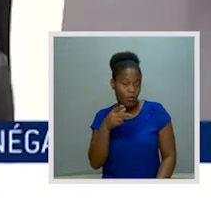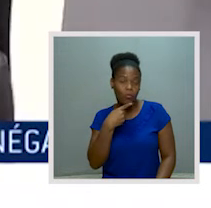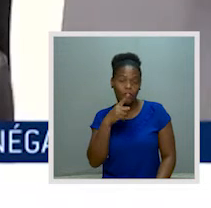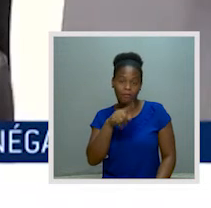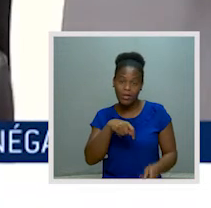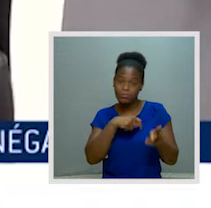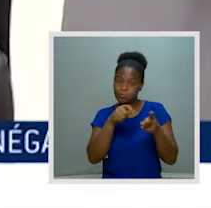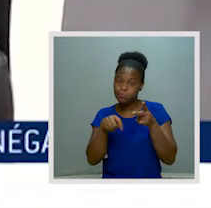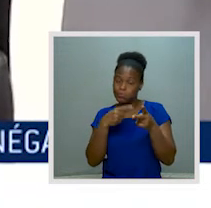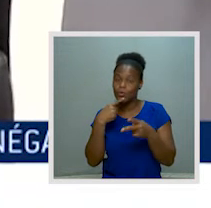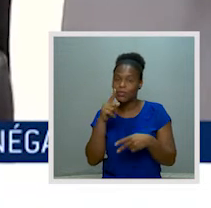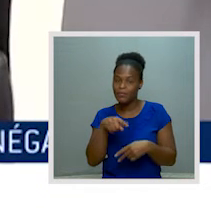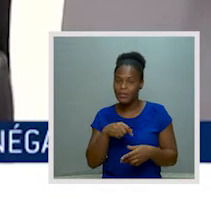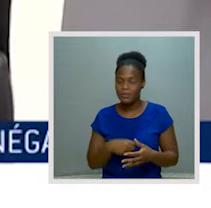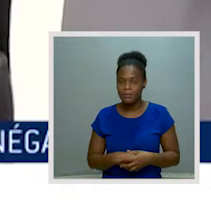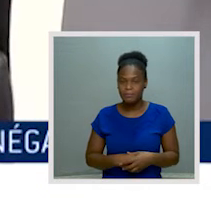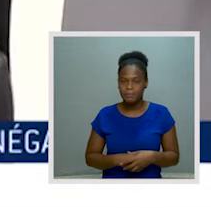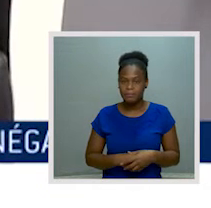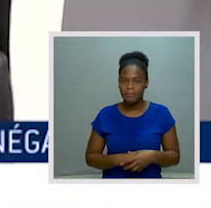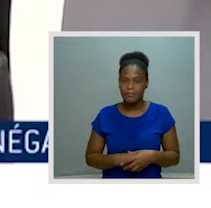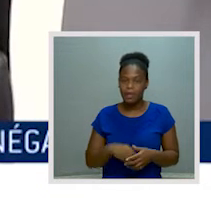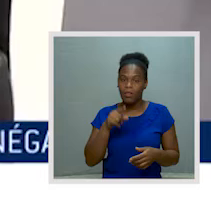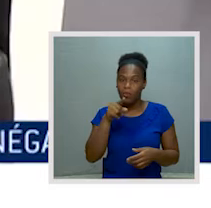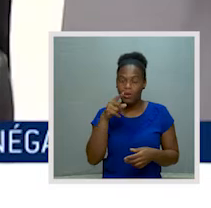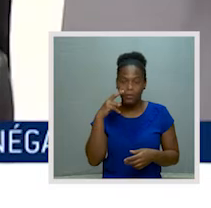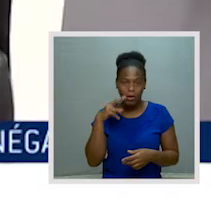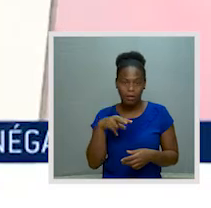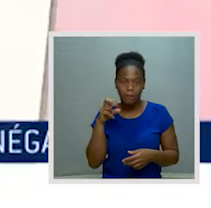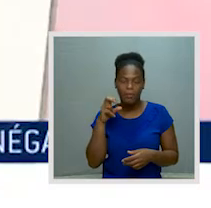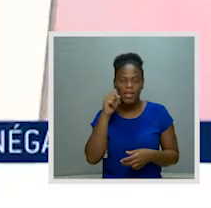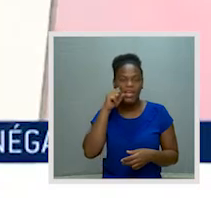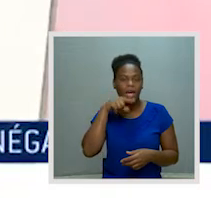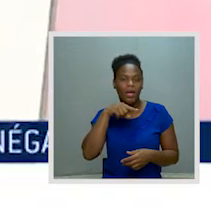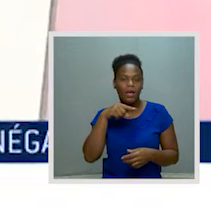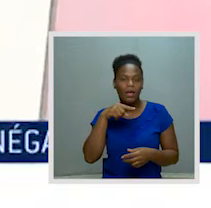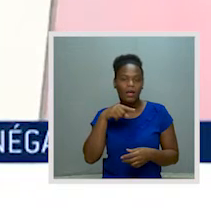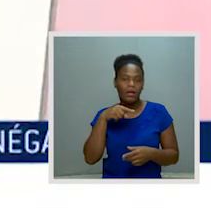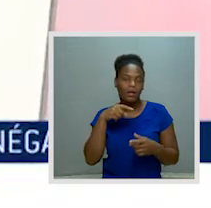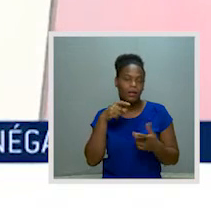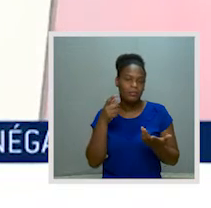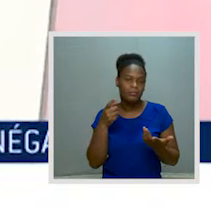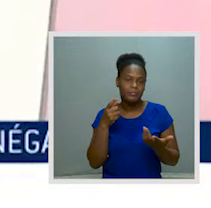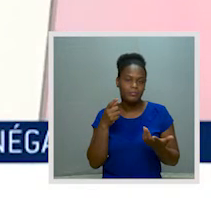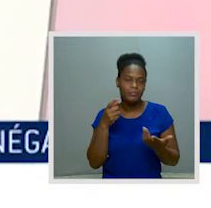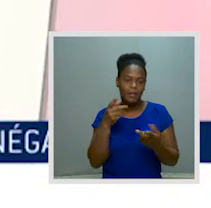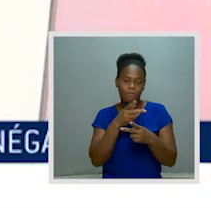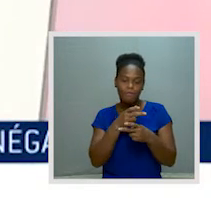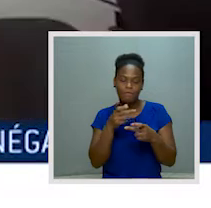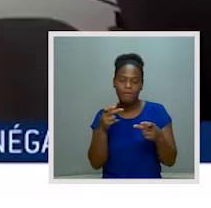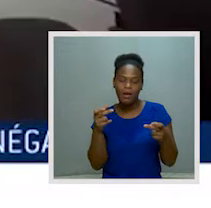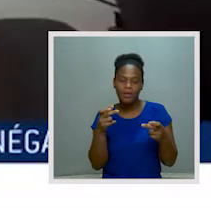présentatrice est une vedette de la chaîne, Astumben Tube. Son objectif, capter l'attention des élèves. Les enseignants utilisent